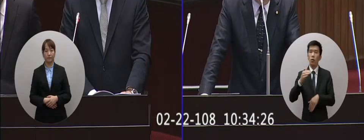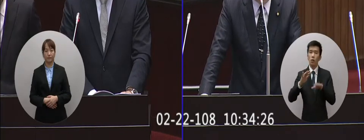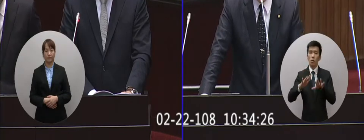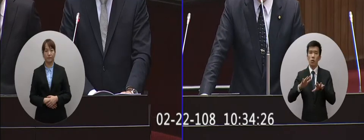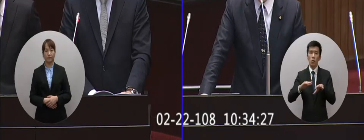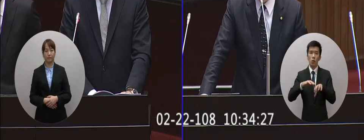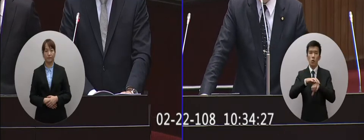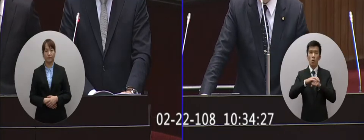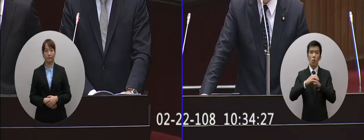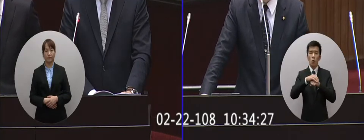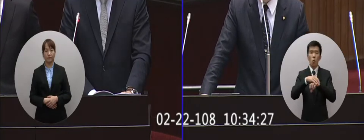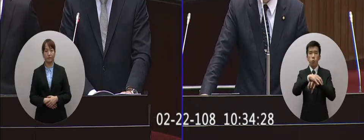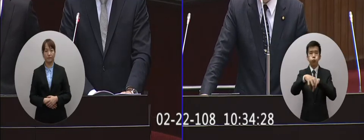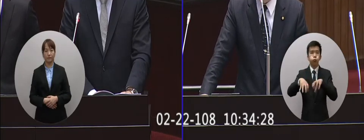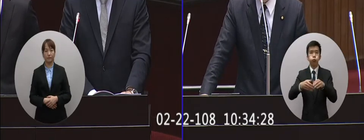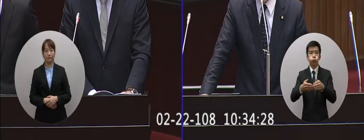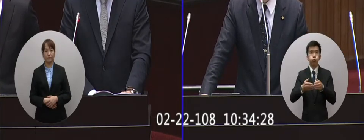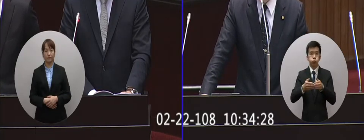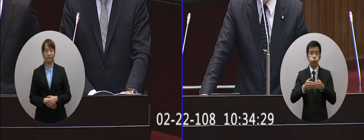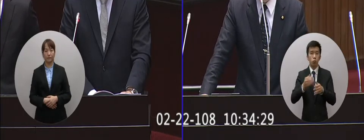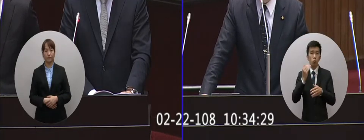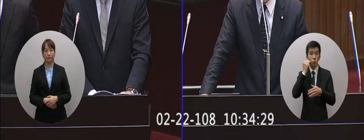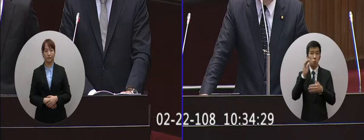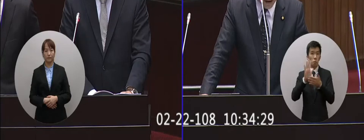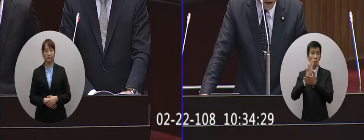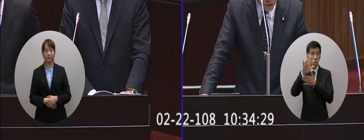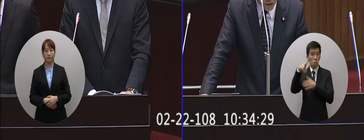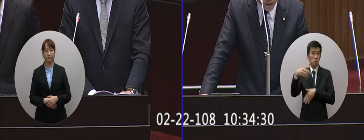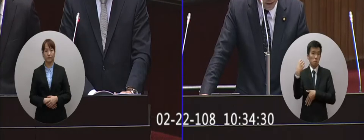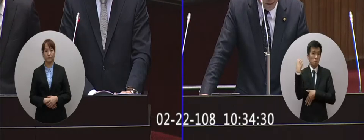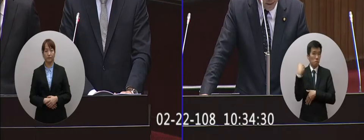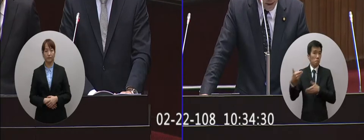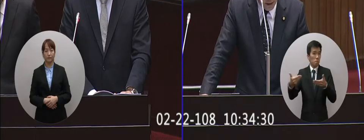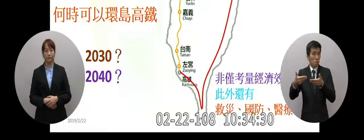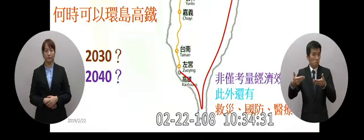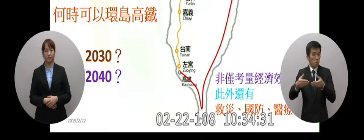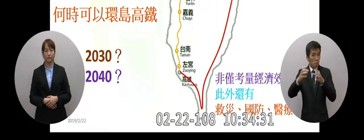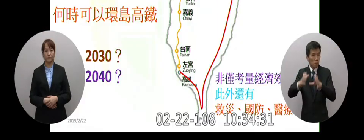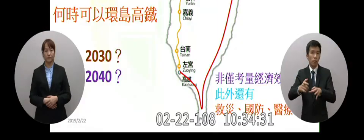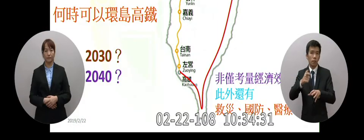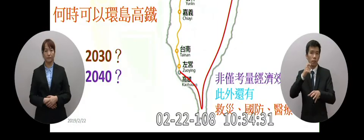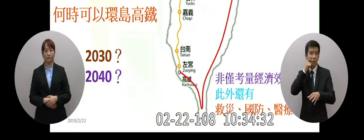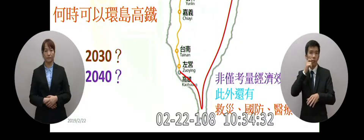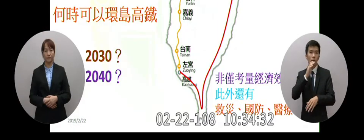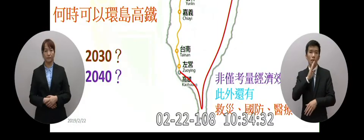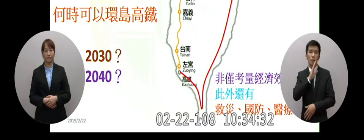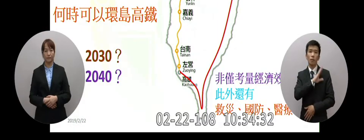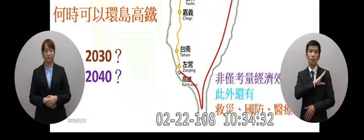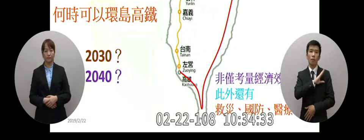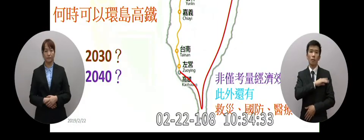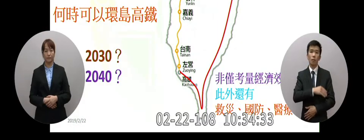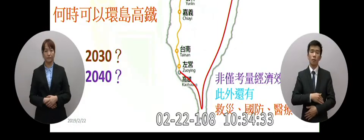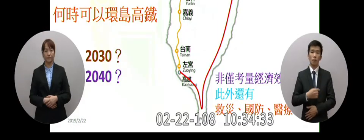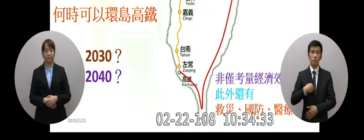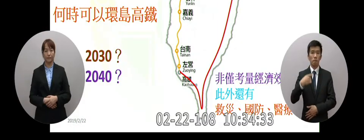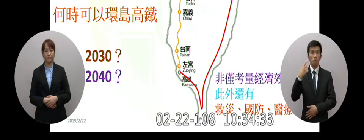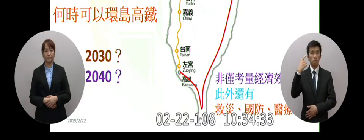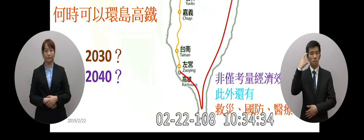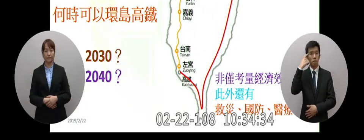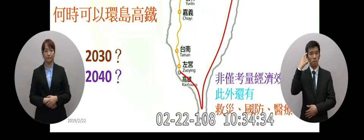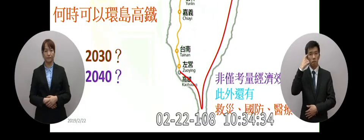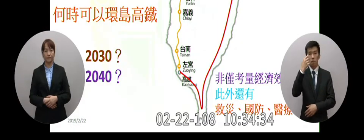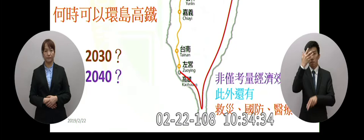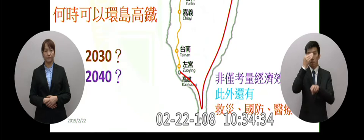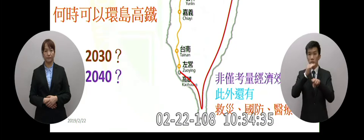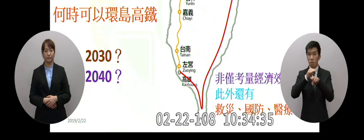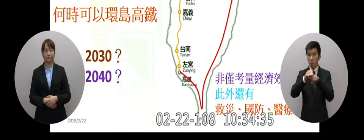天，未来的新建的建设将是更加的困难。那本席认为，环岛高铁它是